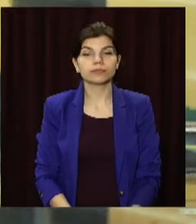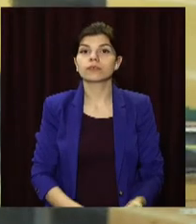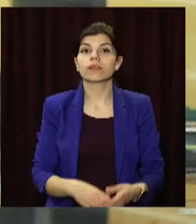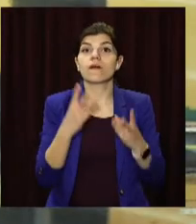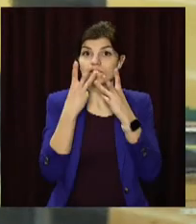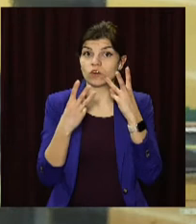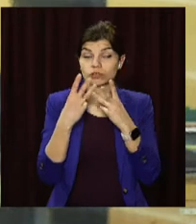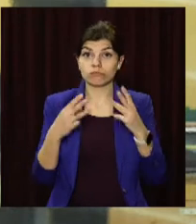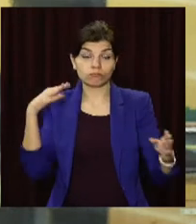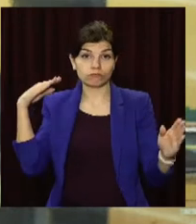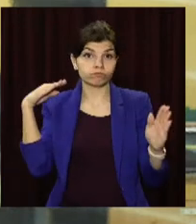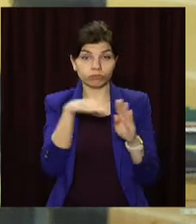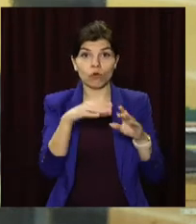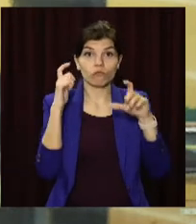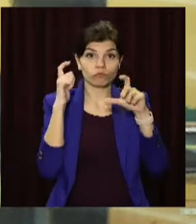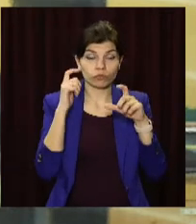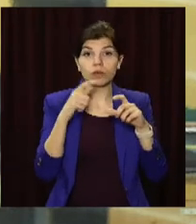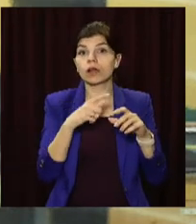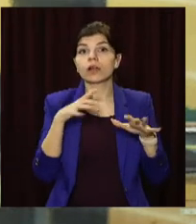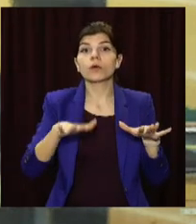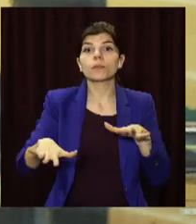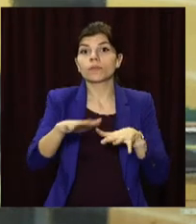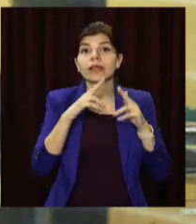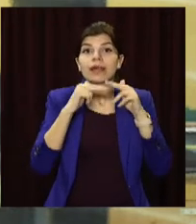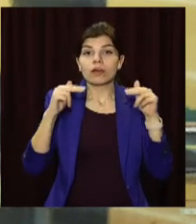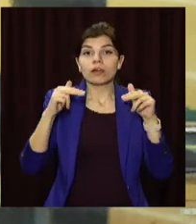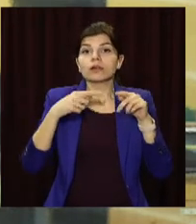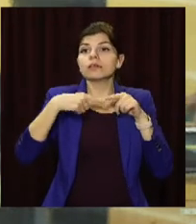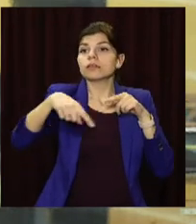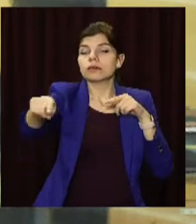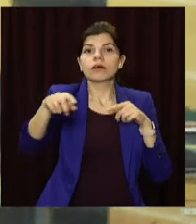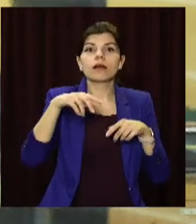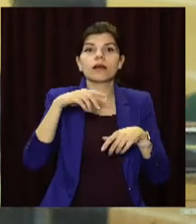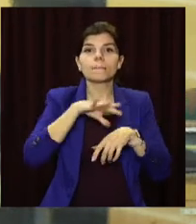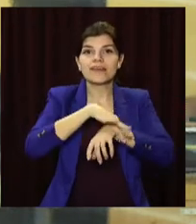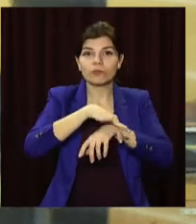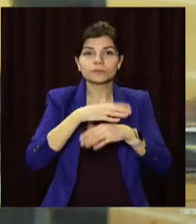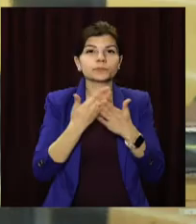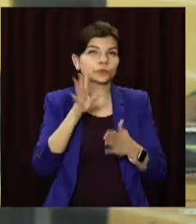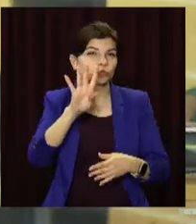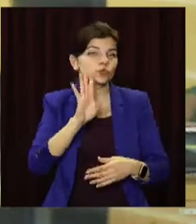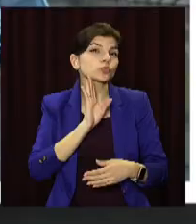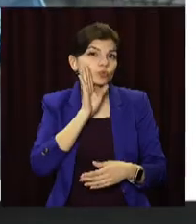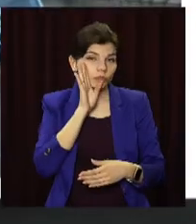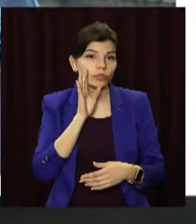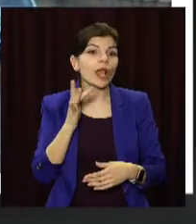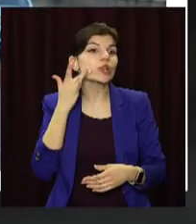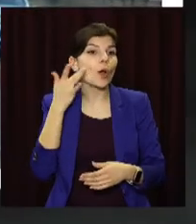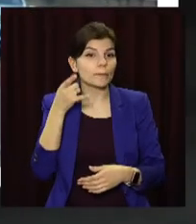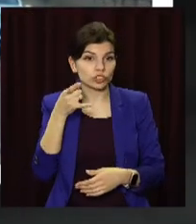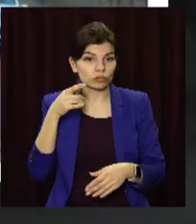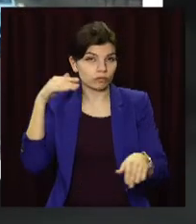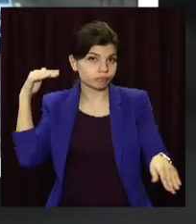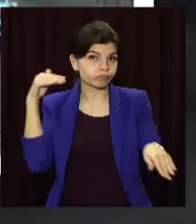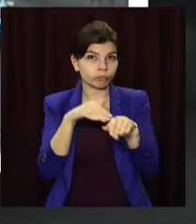Фольксваген влетів під фуру. Аварія сталася на трасі Дніпро-Павлоград близько 4-ї ранку. Легковик врізався